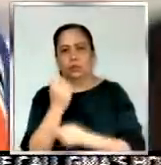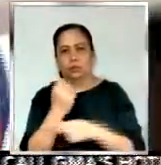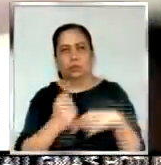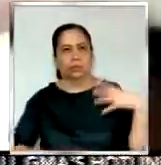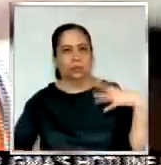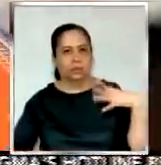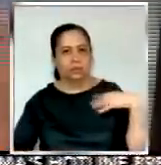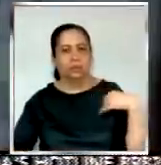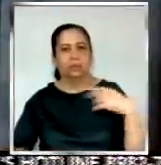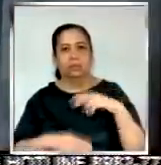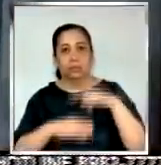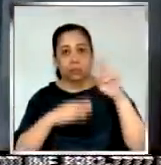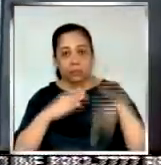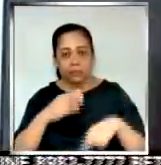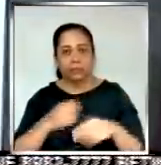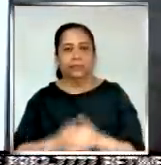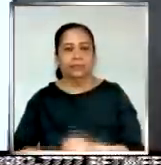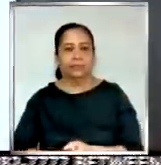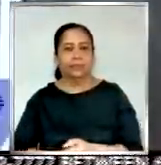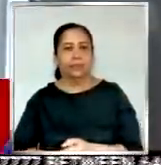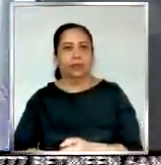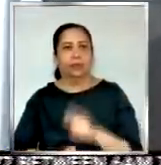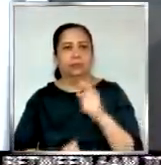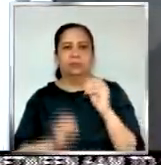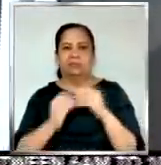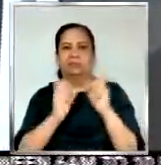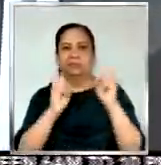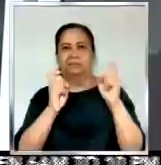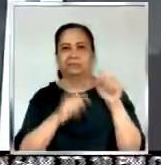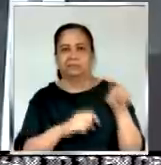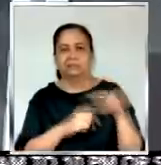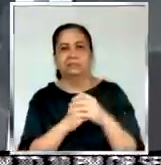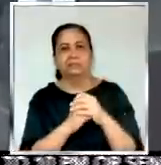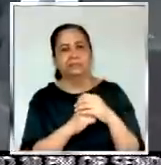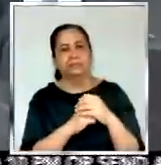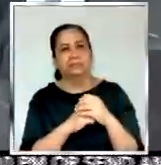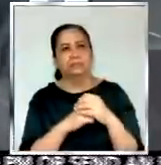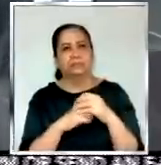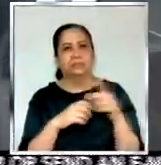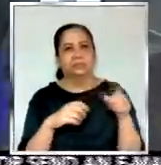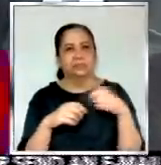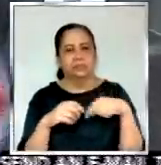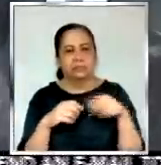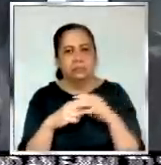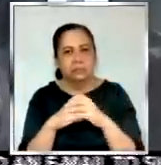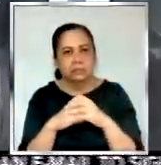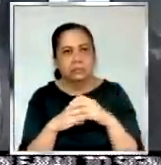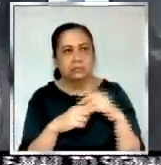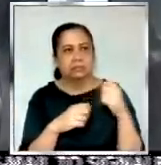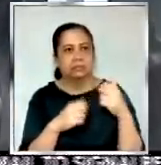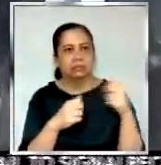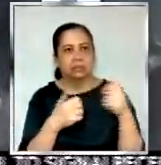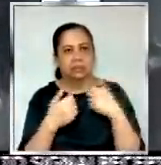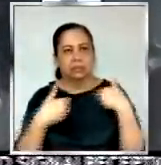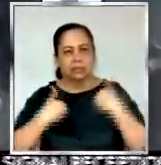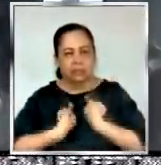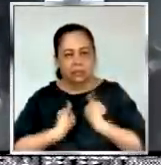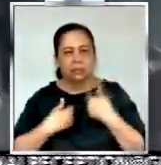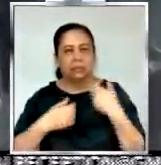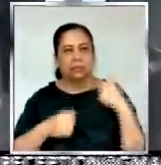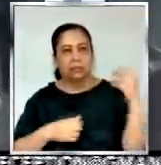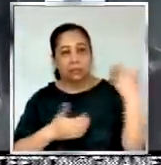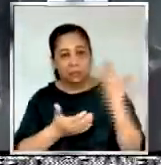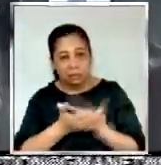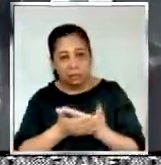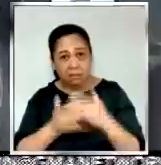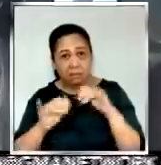test results. Para mas mabilis sir yung resulta sir. Kasi sir, pagod biyahe tapos puyat. Tapos pagdating ko dito, pila na